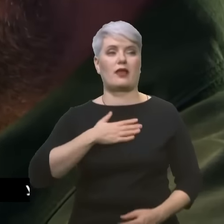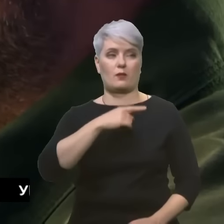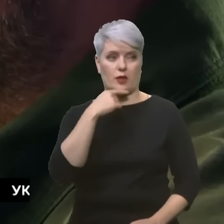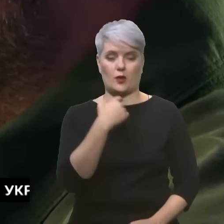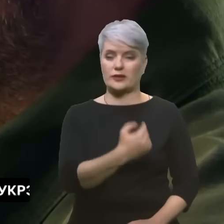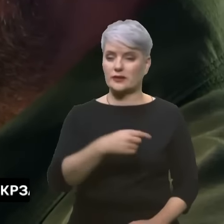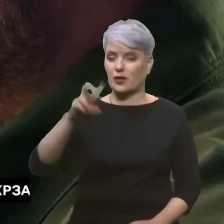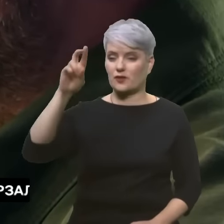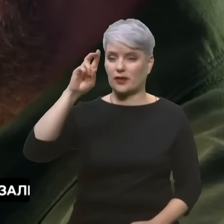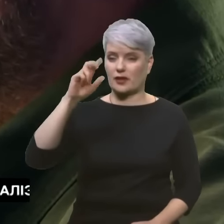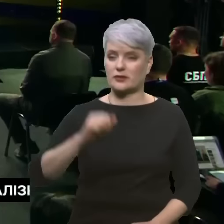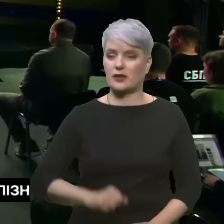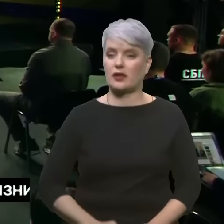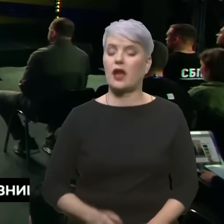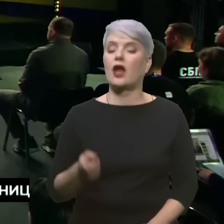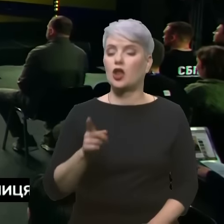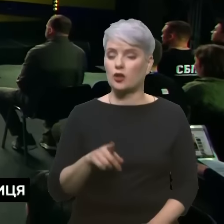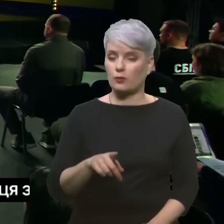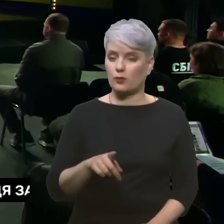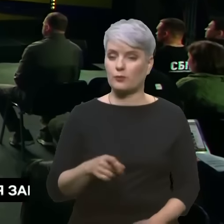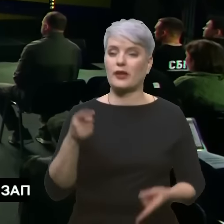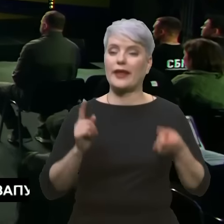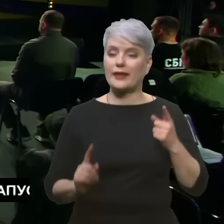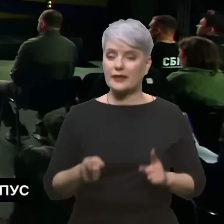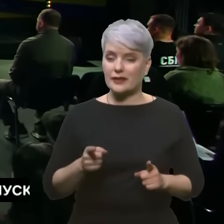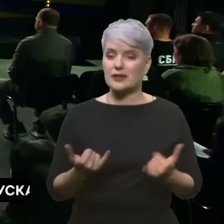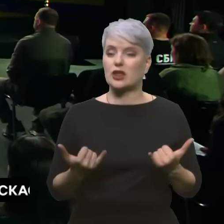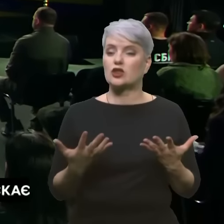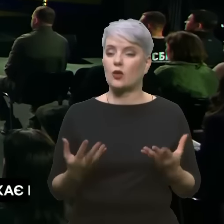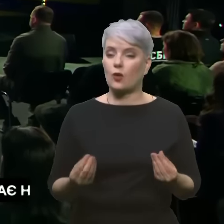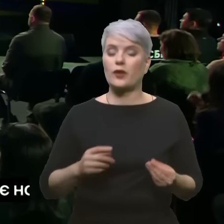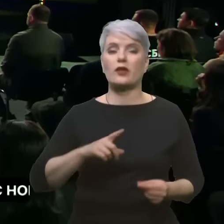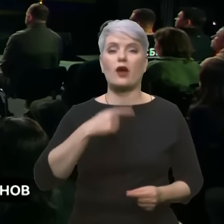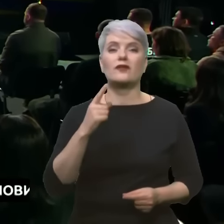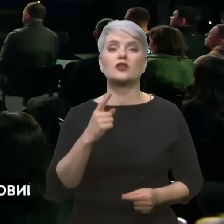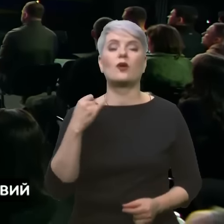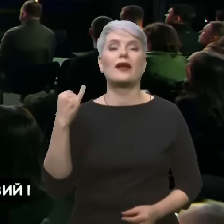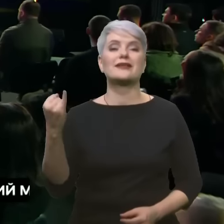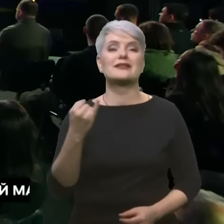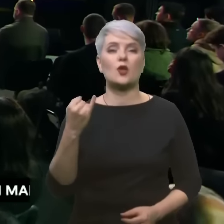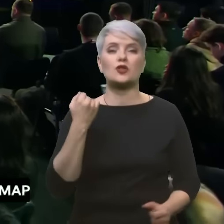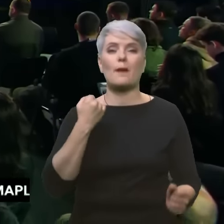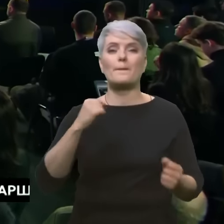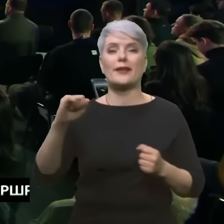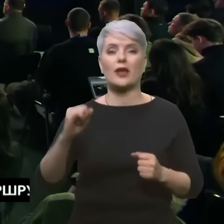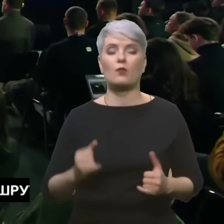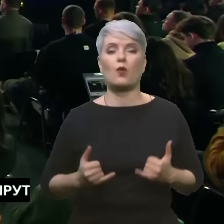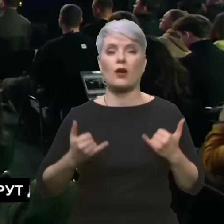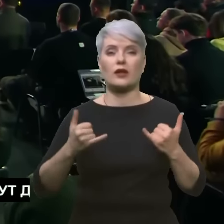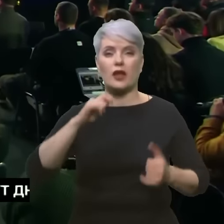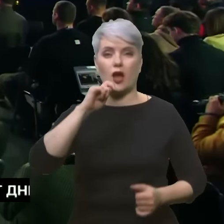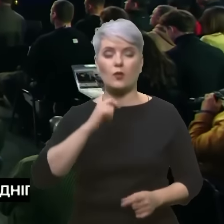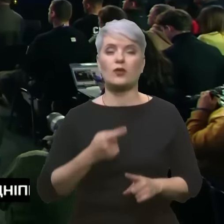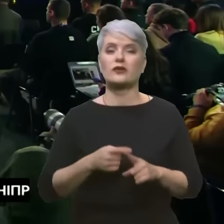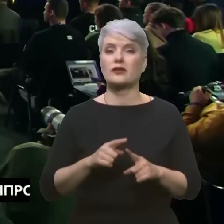Російська Федерація. І тому дійсно сьогодення говорить про те, що історична перемога для України – це